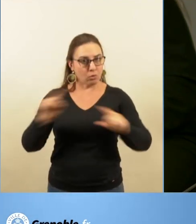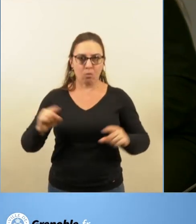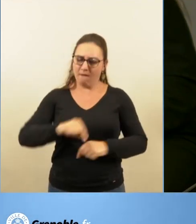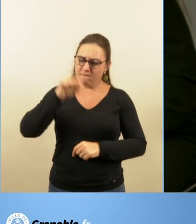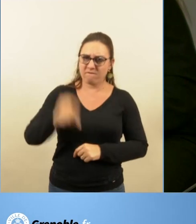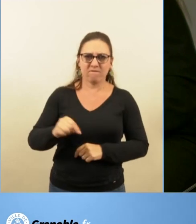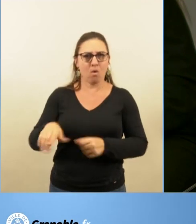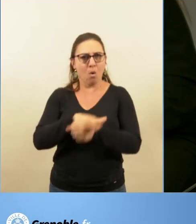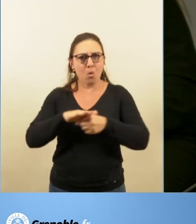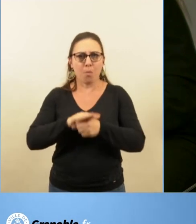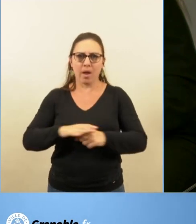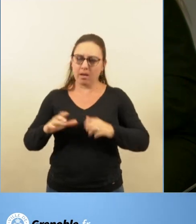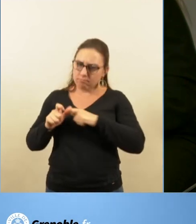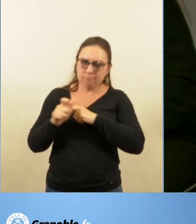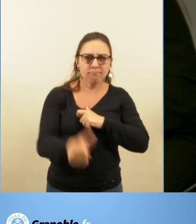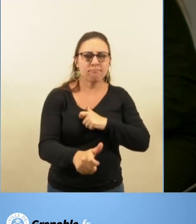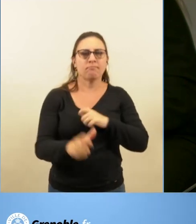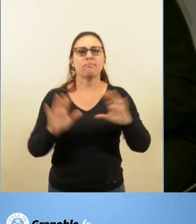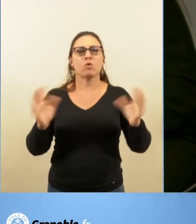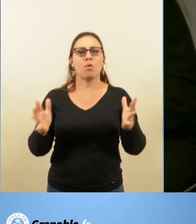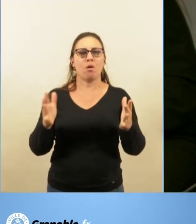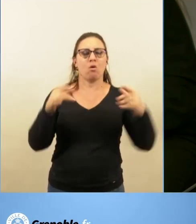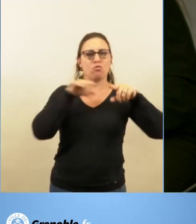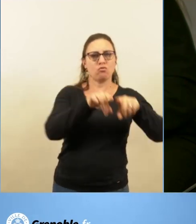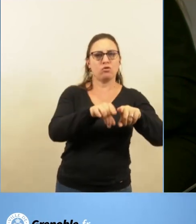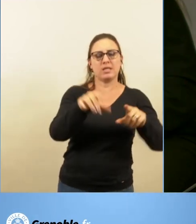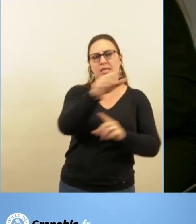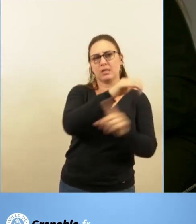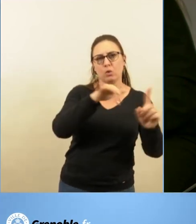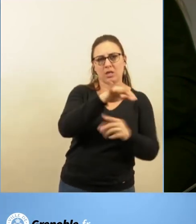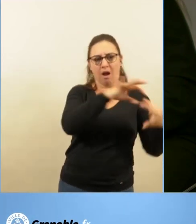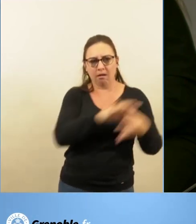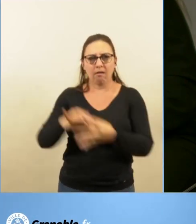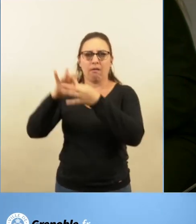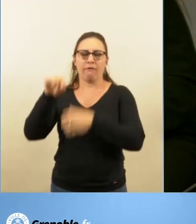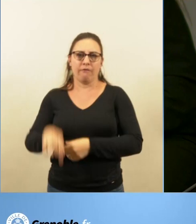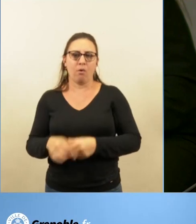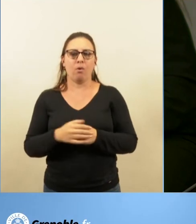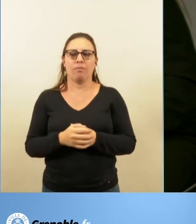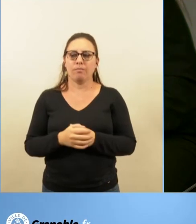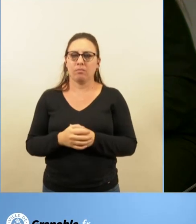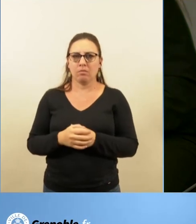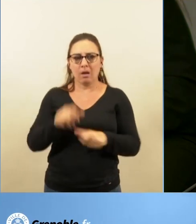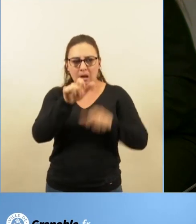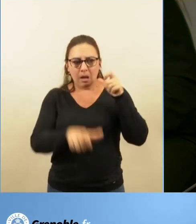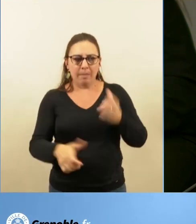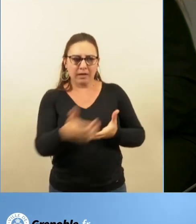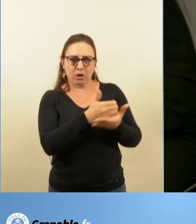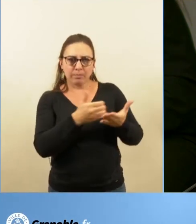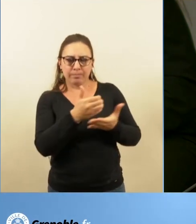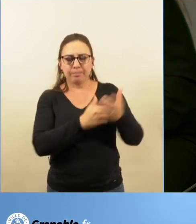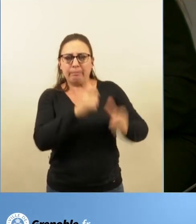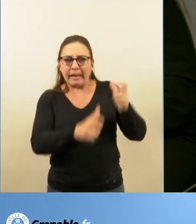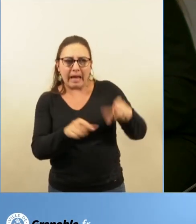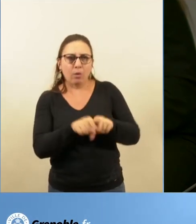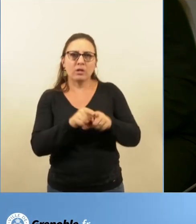une absolue nécessité elle est de pair avec la justice sociale l'attention que l'on se doit d'avoir au plus précaire aux habitants des classes